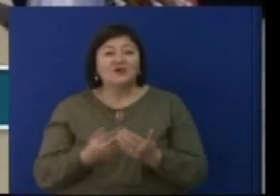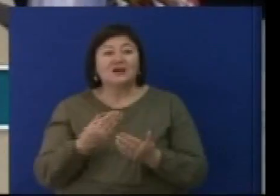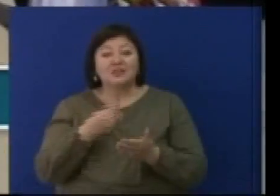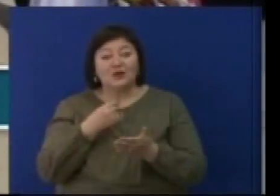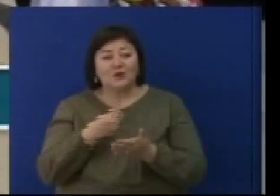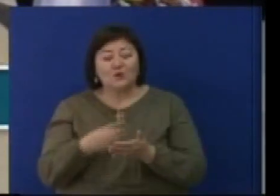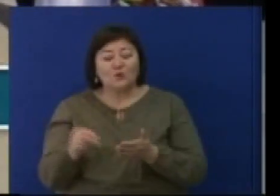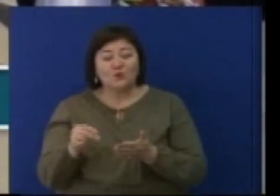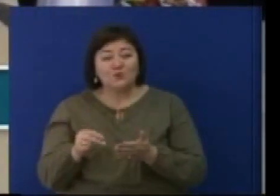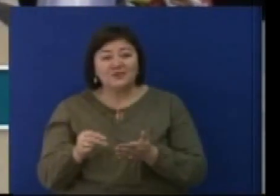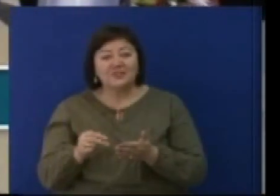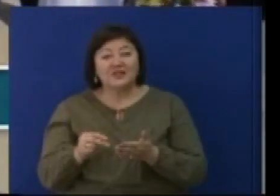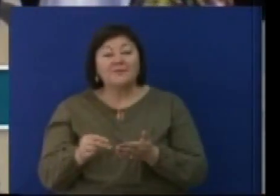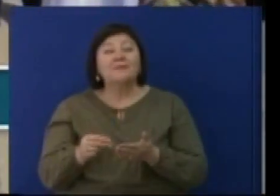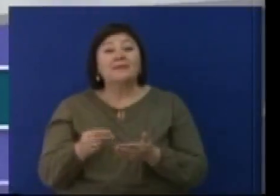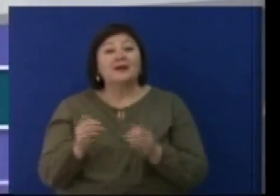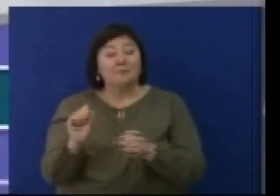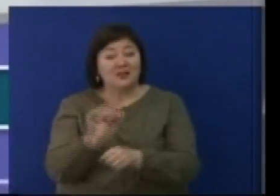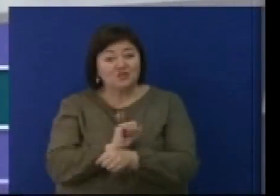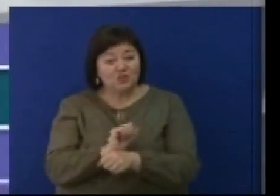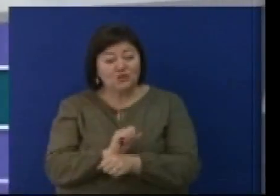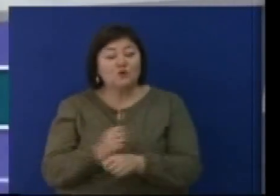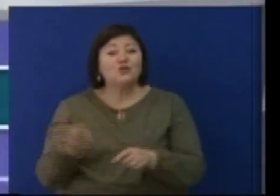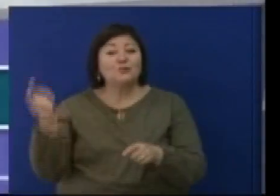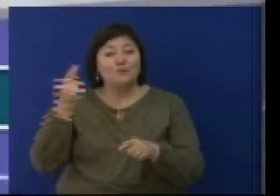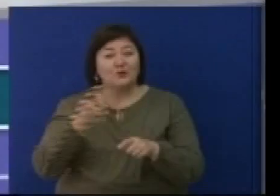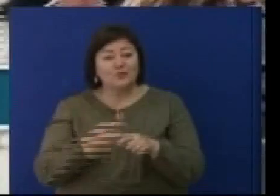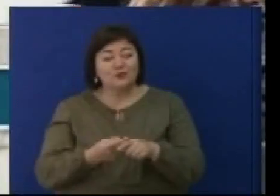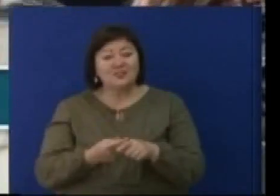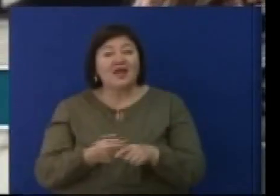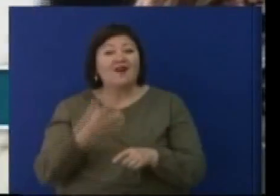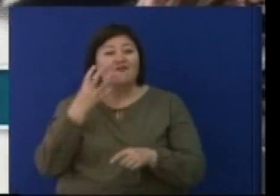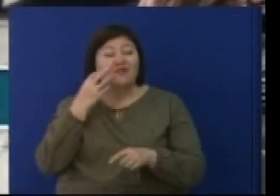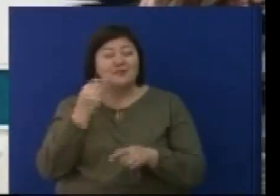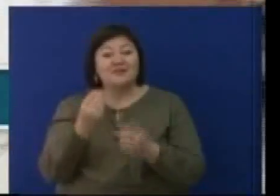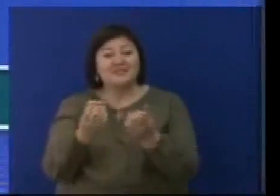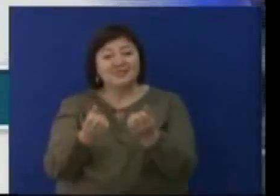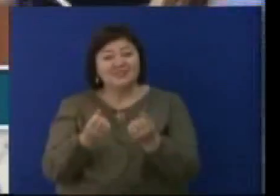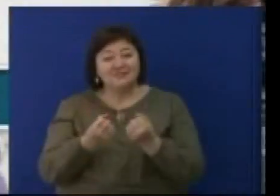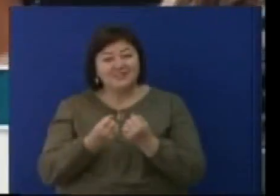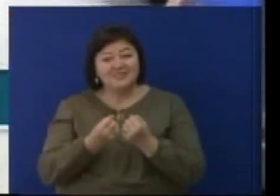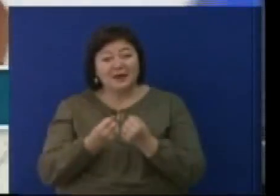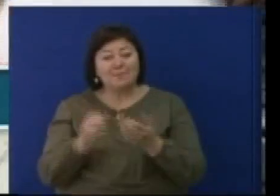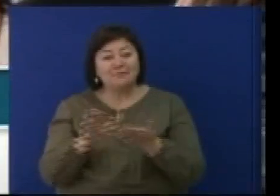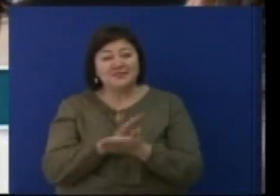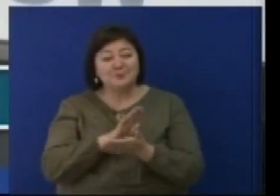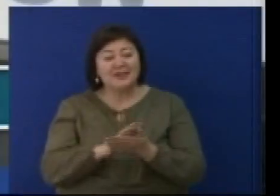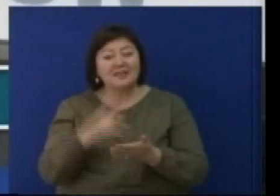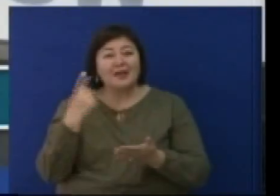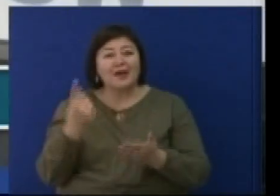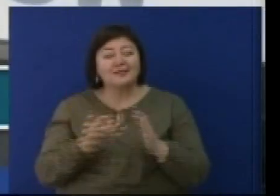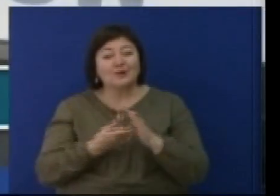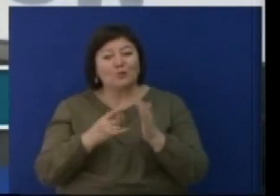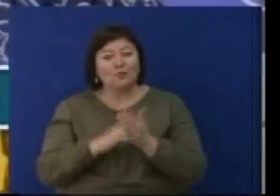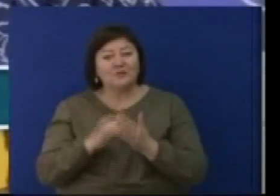автокөлікті қолжетімді бағамен сатып алып, оның үстіне Алматы қаласындағы пәтердің иесі атану деген шексіз қуаныш